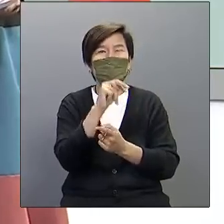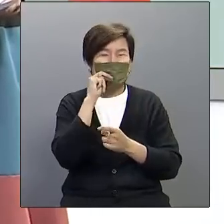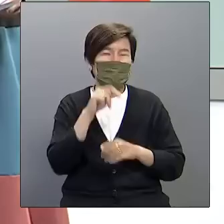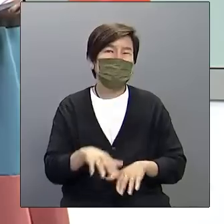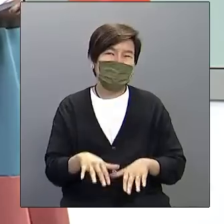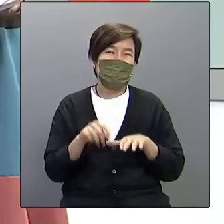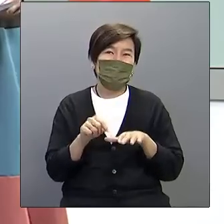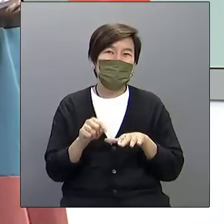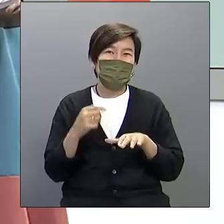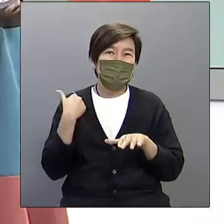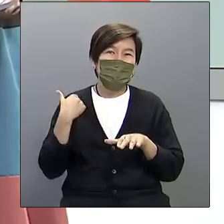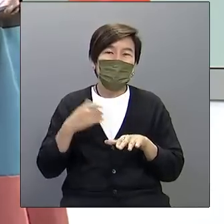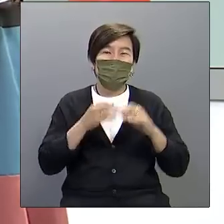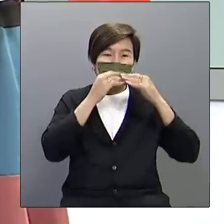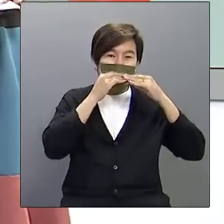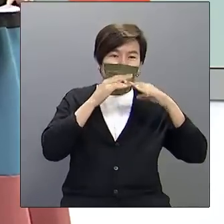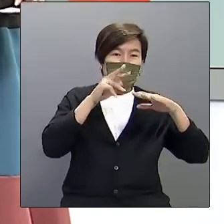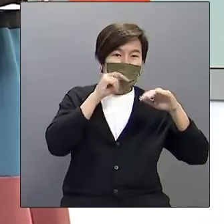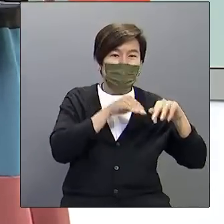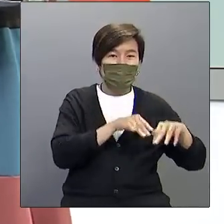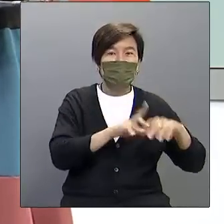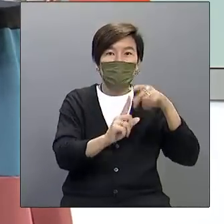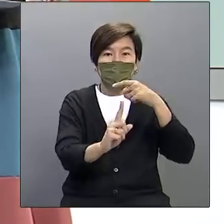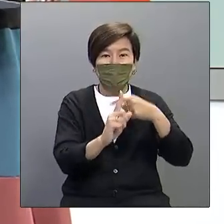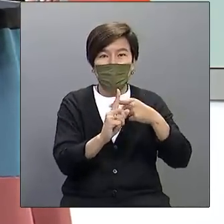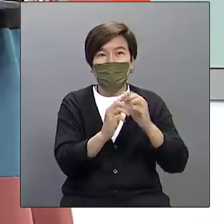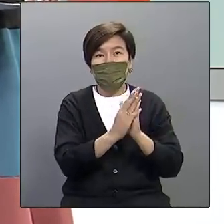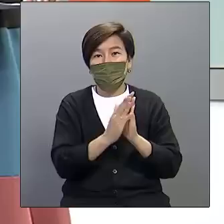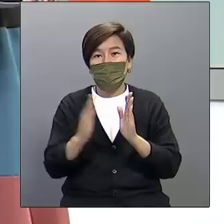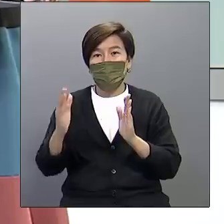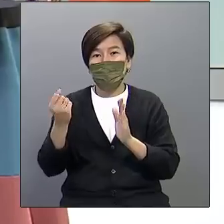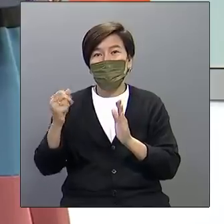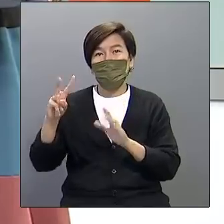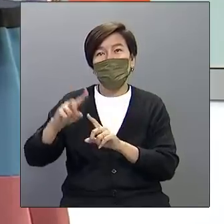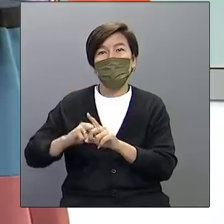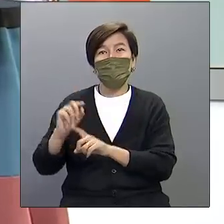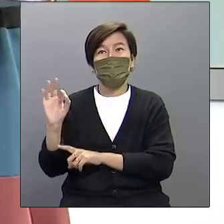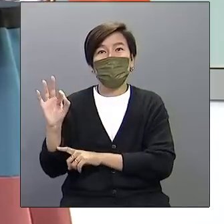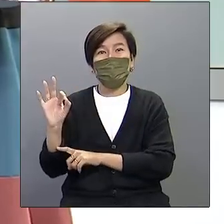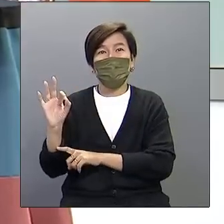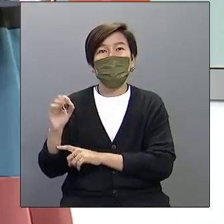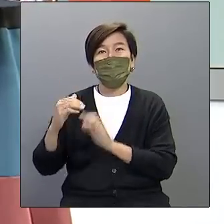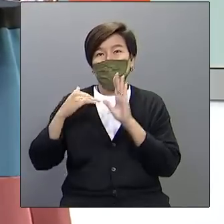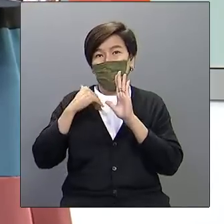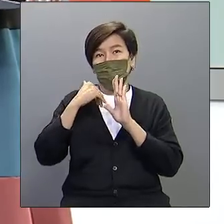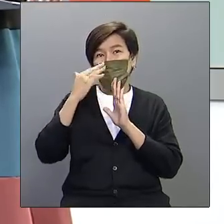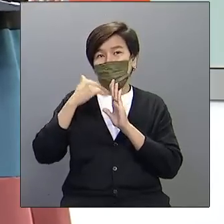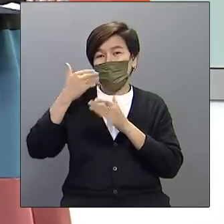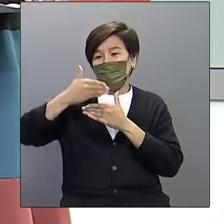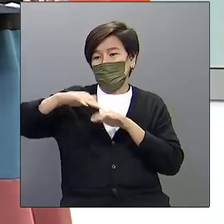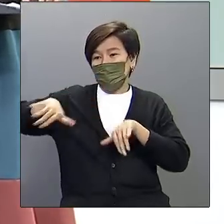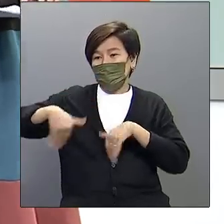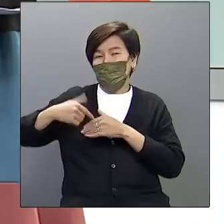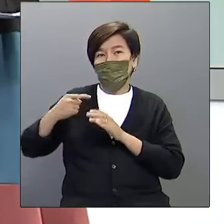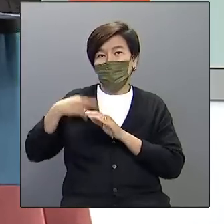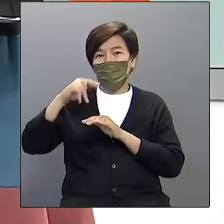ู่กับเรื่องของน้ธาเลหน้นสูงไปจนถงวันที่ 12 กัยายน นี้ส่นน้ำหักที่ไหลมาจากเกินเจ้พยาววันนี้